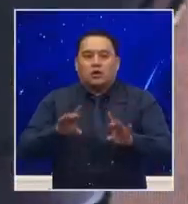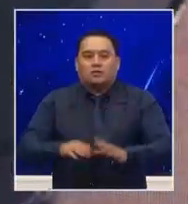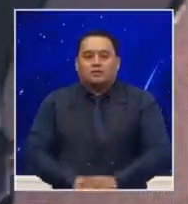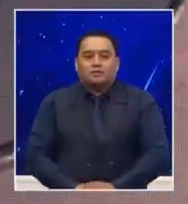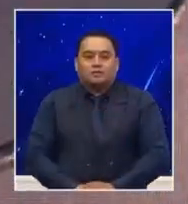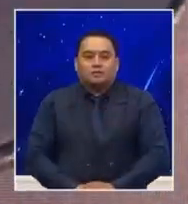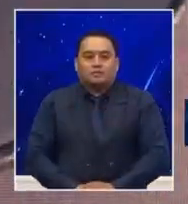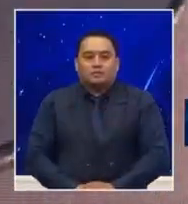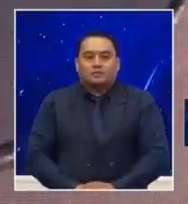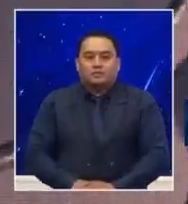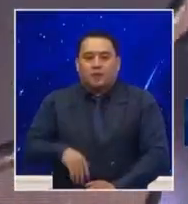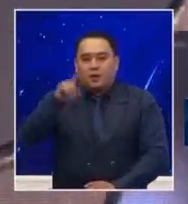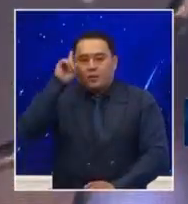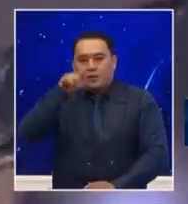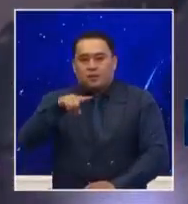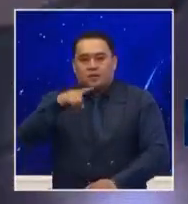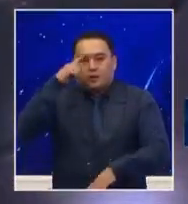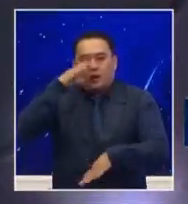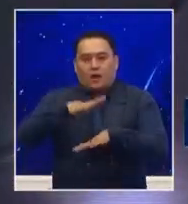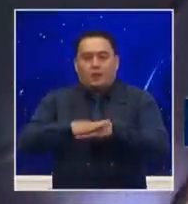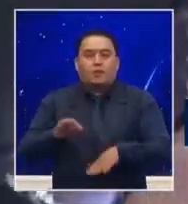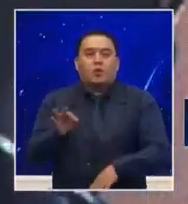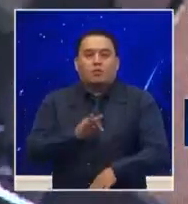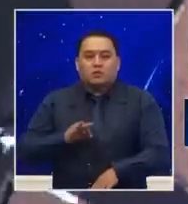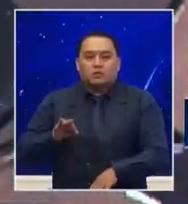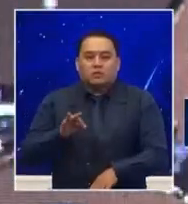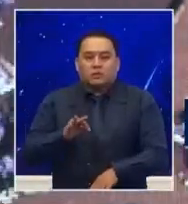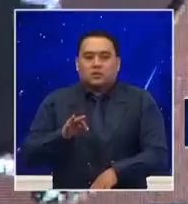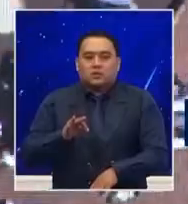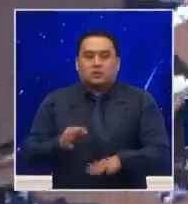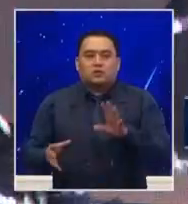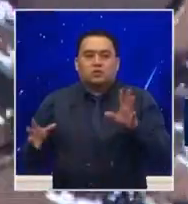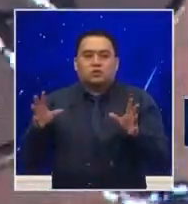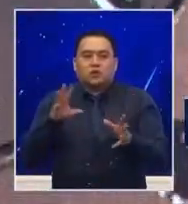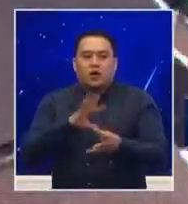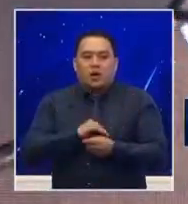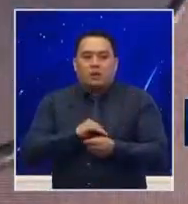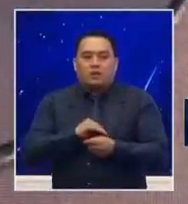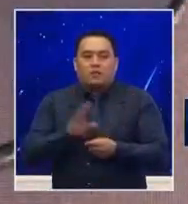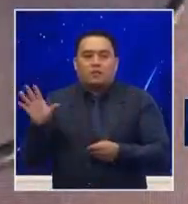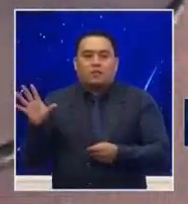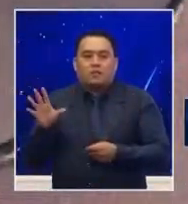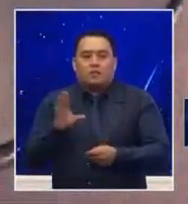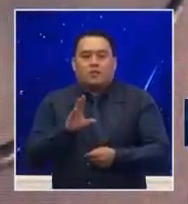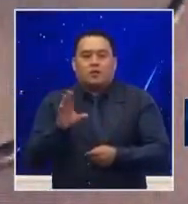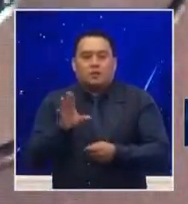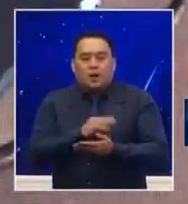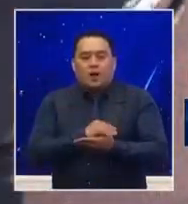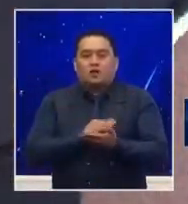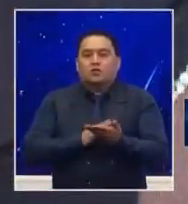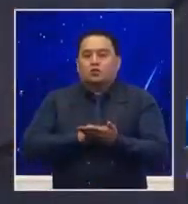Білесіздер, Амандық Аббасұлы облыс басшылығы жалпы бақ саласына,